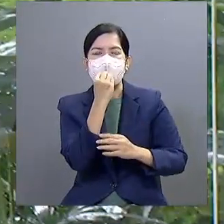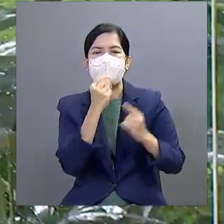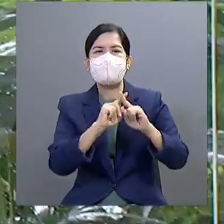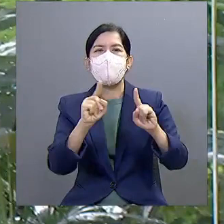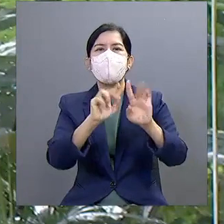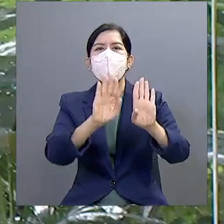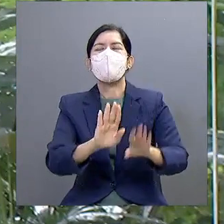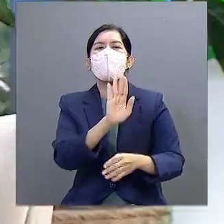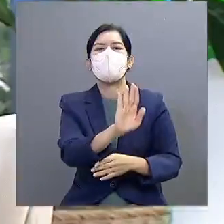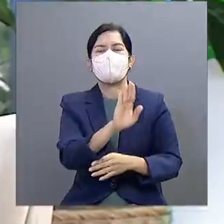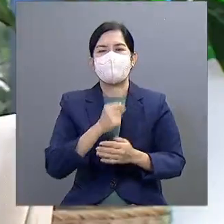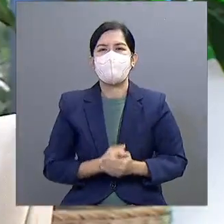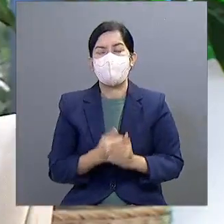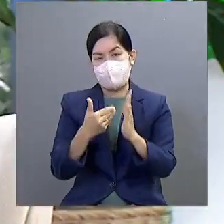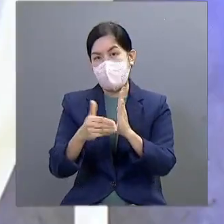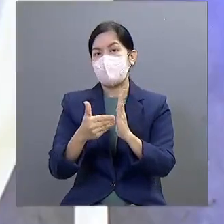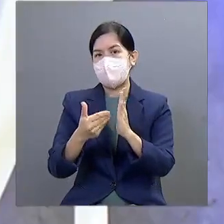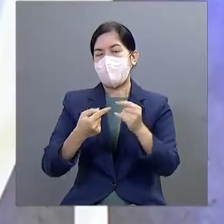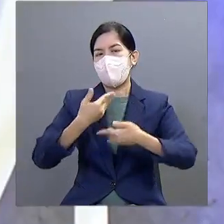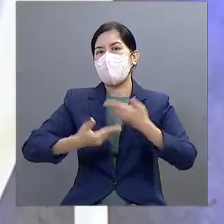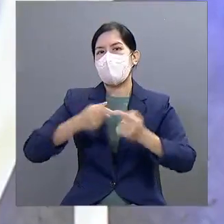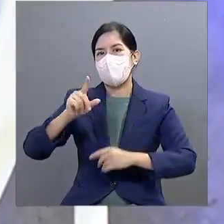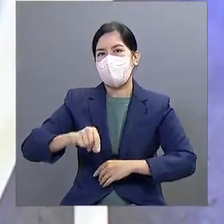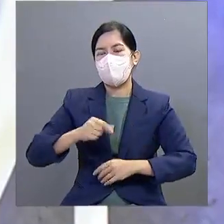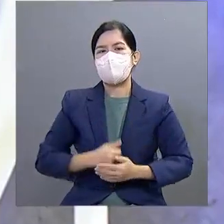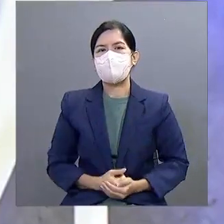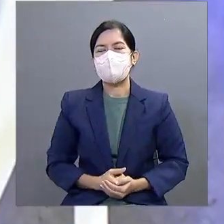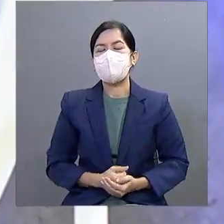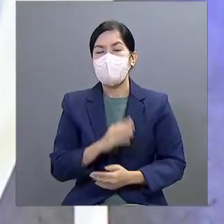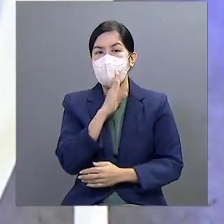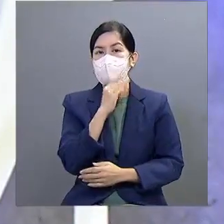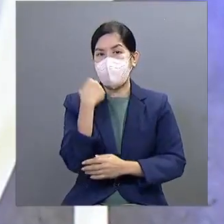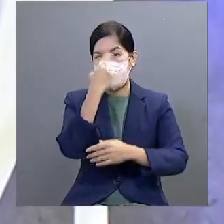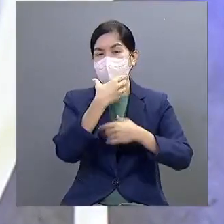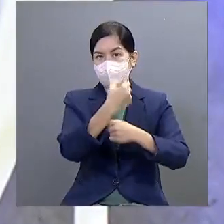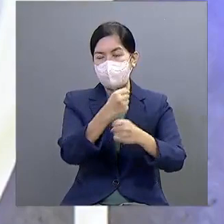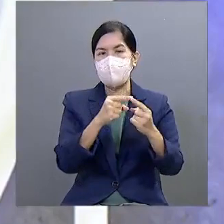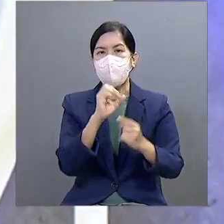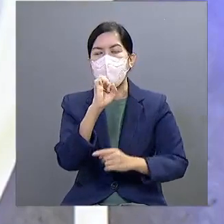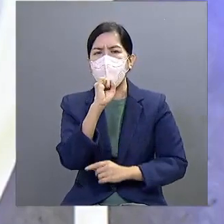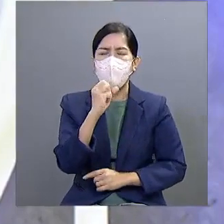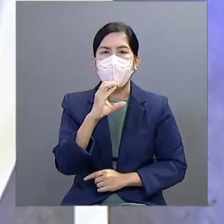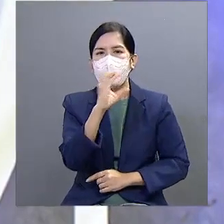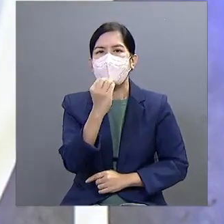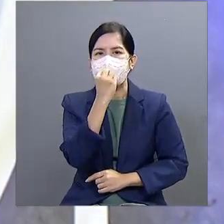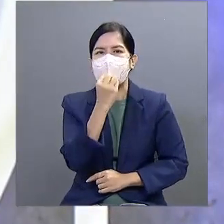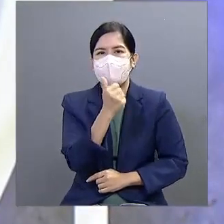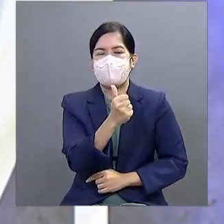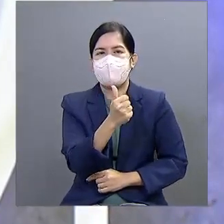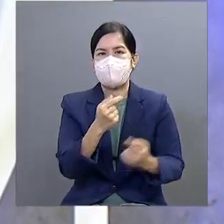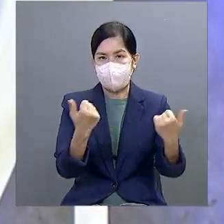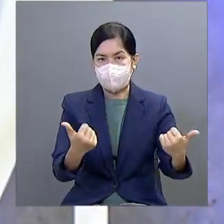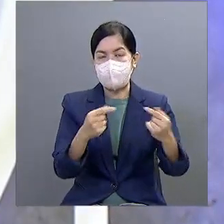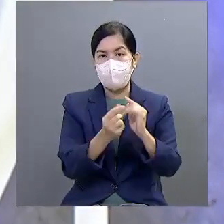คาถูกกว่าอัลมอนด์ด้วย ก็ลองไปหากินดูนะครับแต่ว่าตอนนี้มันก็ต่อยอดเห็นไหมเอามาสร้างของขายได้ด้วยนะครับเอาวัน